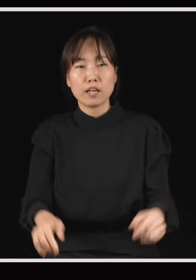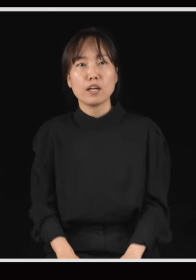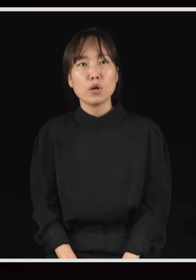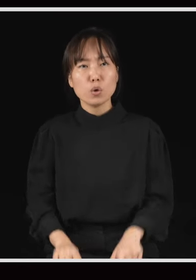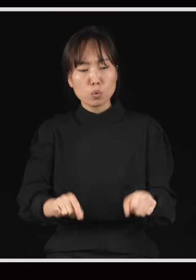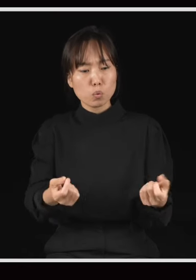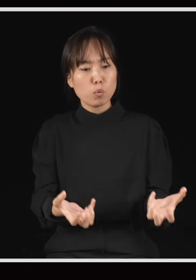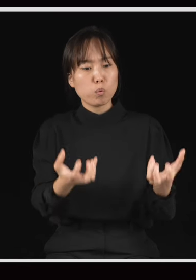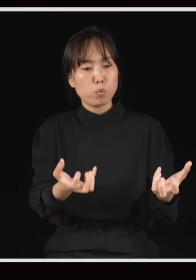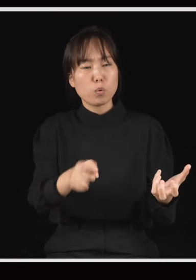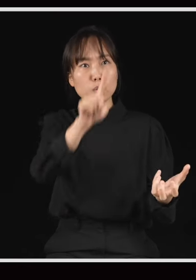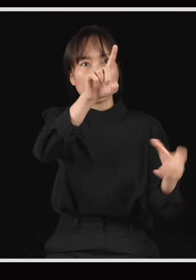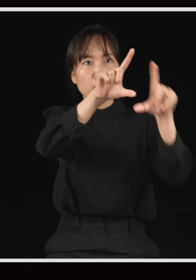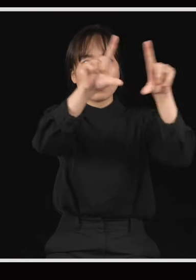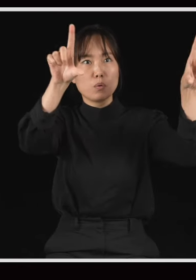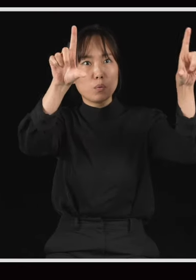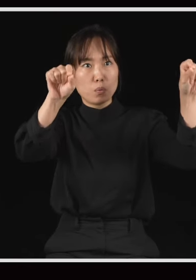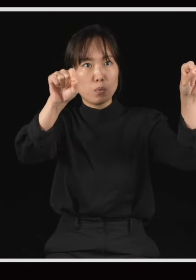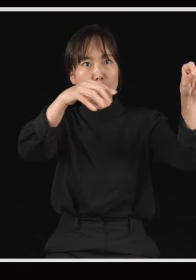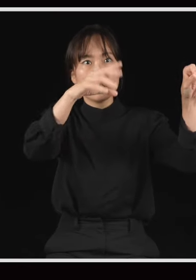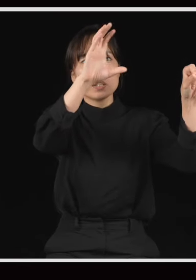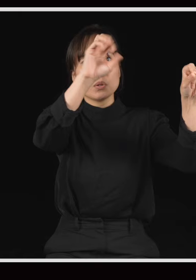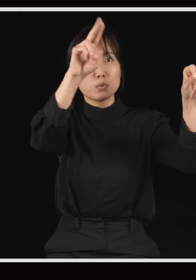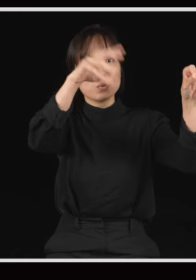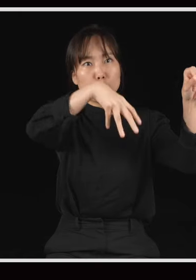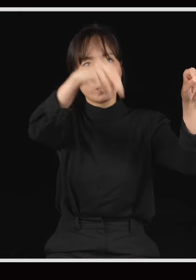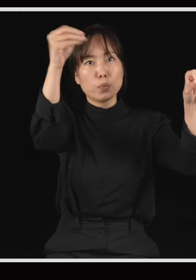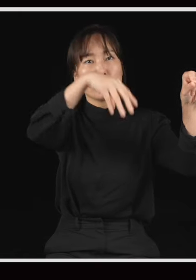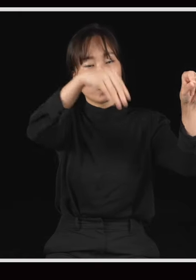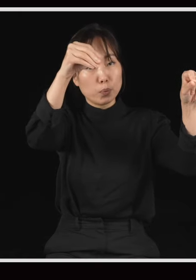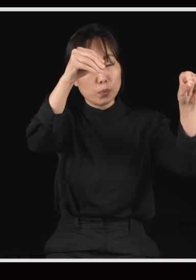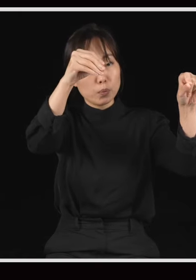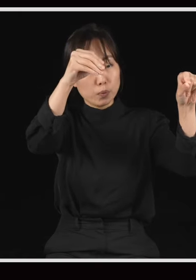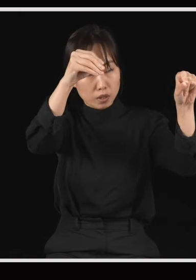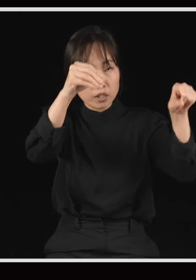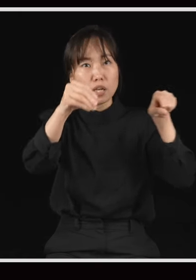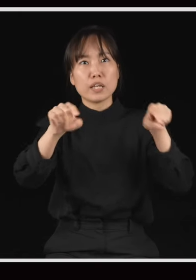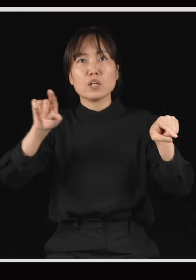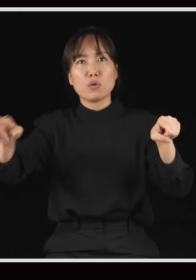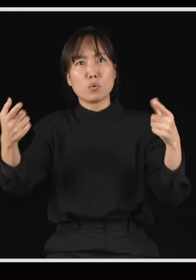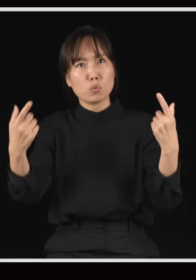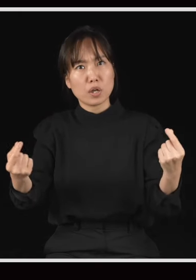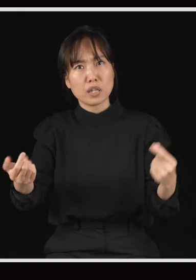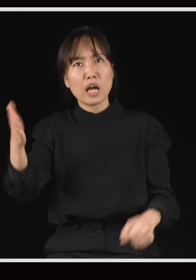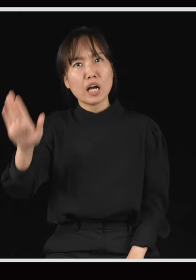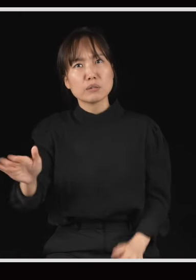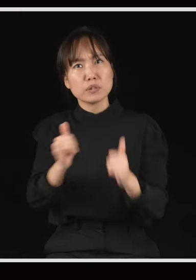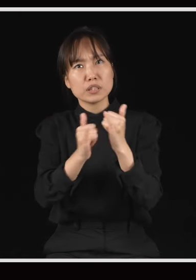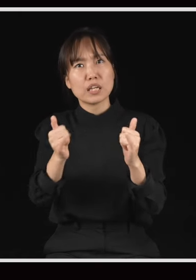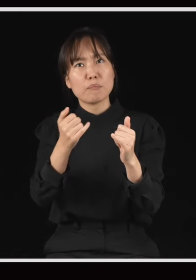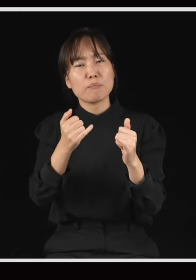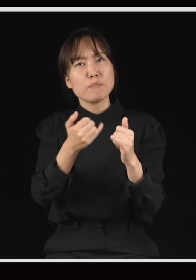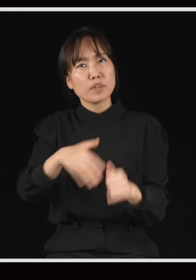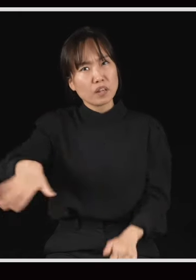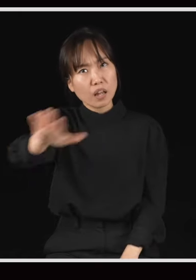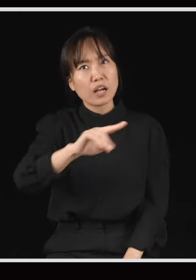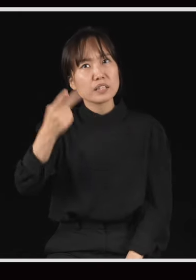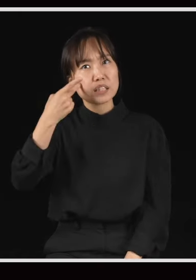후드를 사용하면 CO2는 다 빠져나갑니다. 그래서 똑같다고 돼 있는데, 하지만 그 핑계로 전기레인지를 굉장히 많이 사시죠. 예를